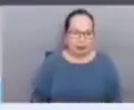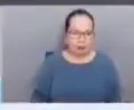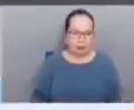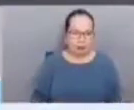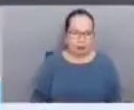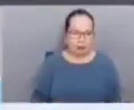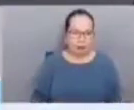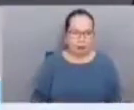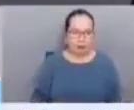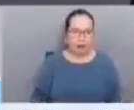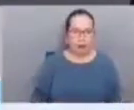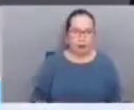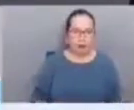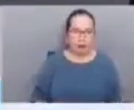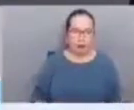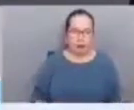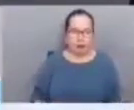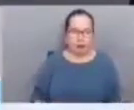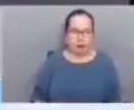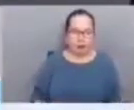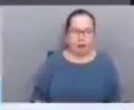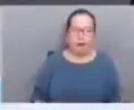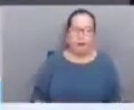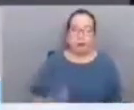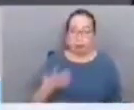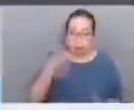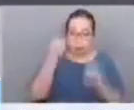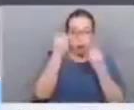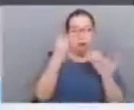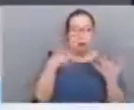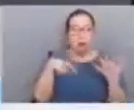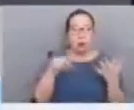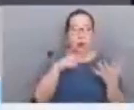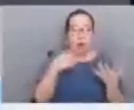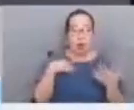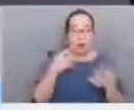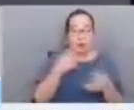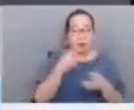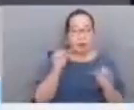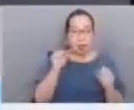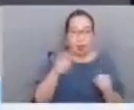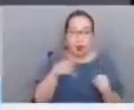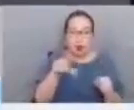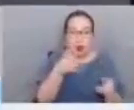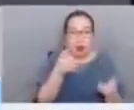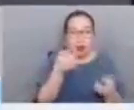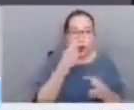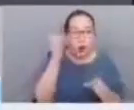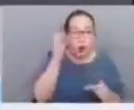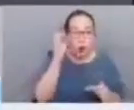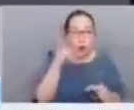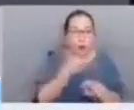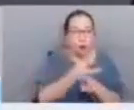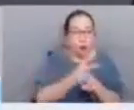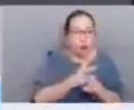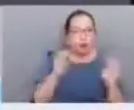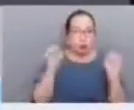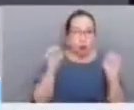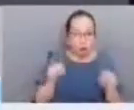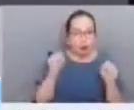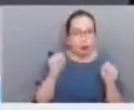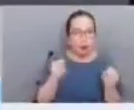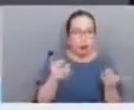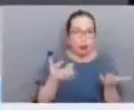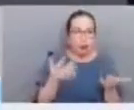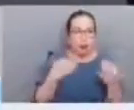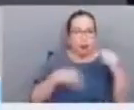aming pinakamagaling na chairman. Sabi sa amin, Rolly, tignan mo nga to kung paano natin tulungan. So ang ginawa namin, pinasurvey namin